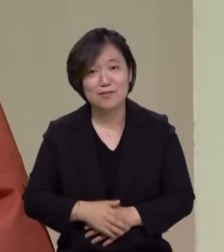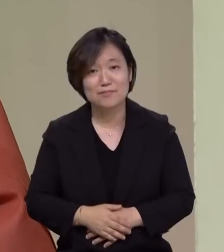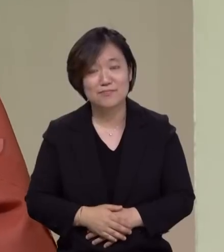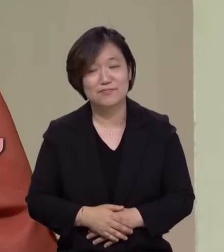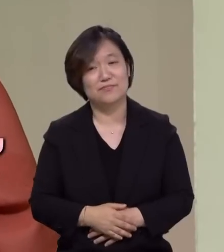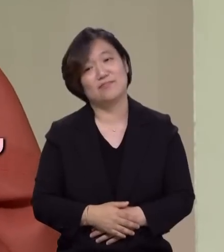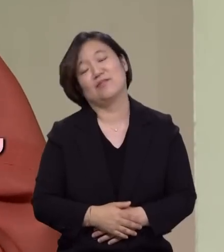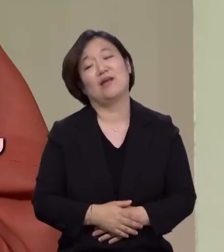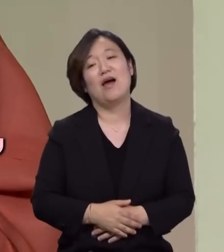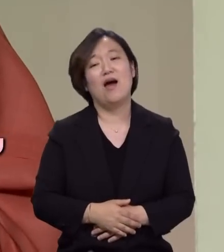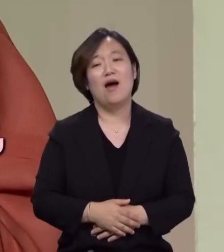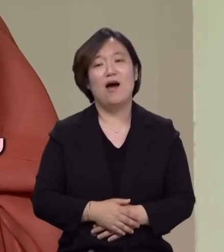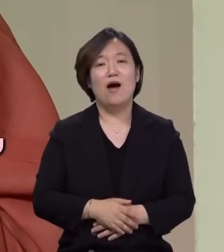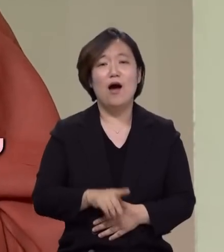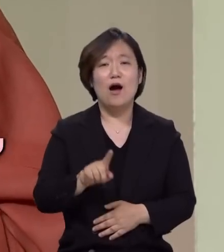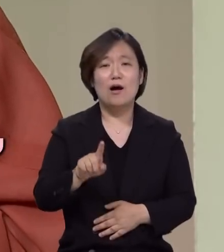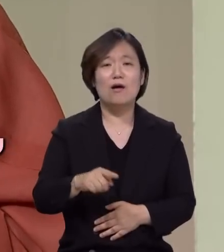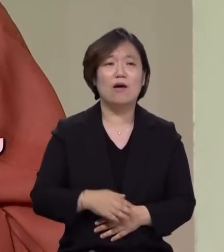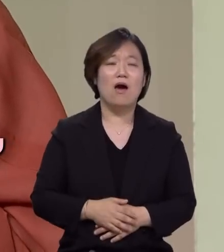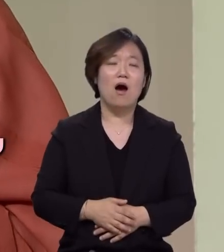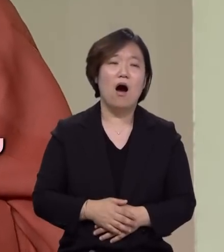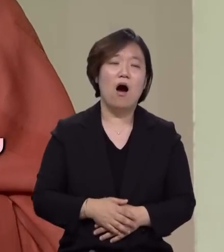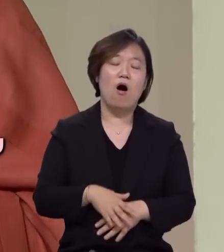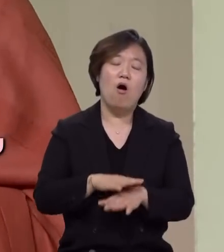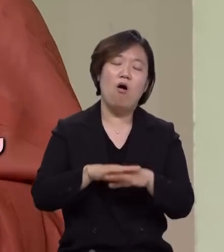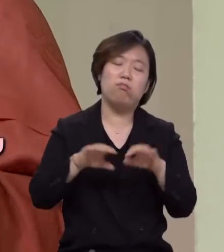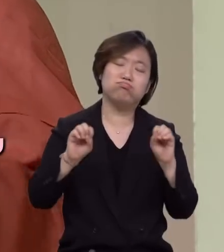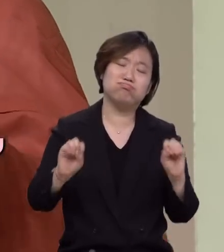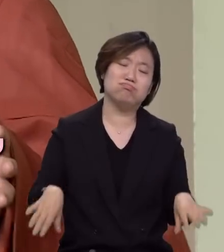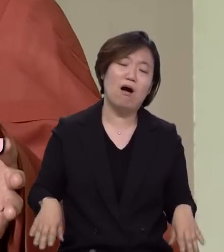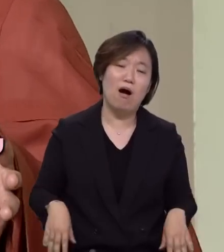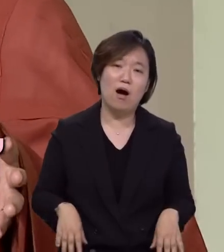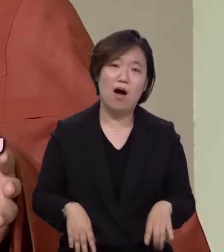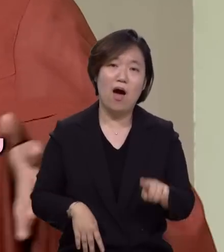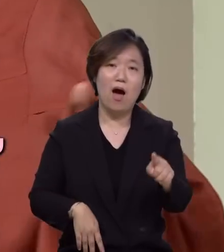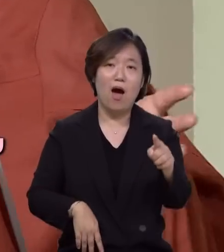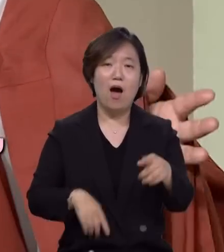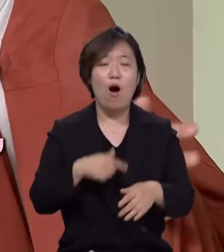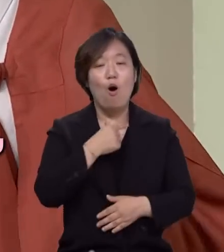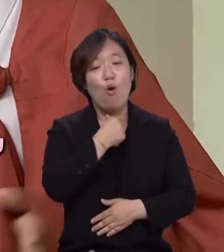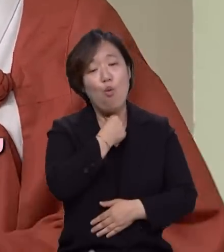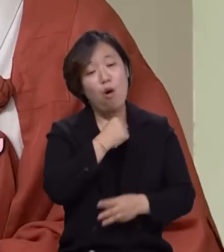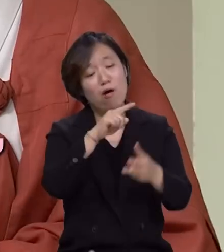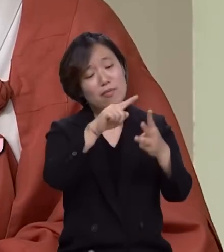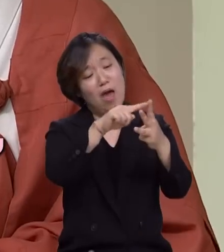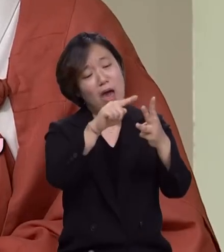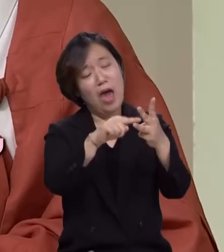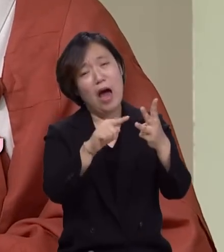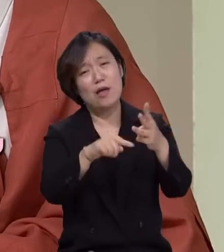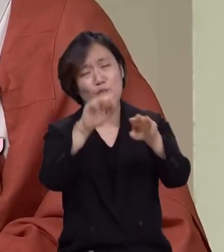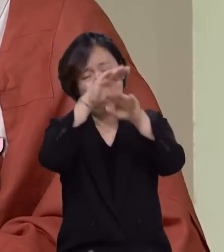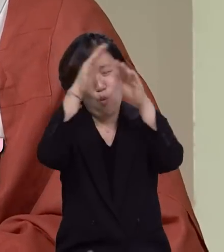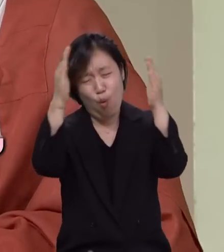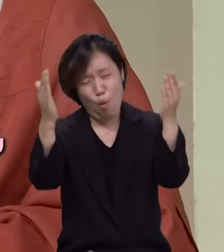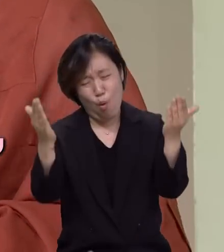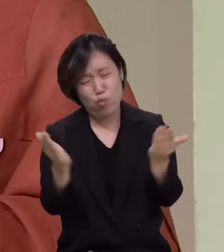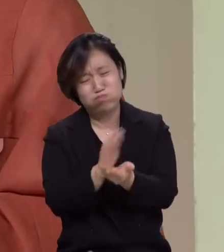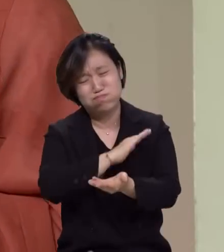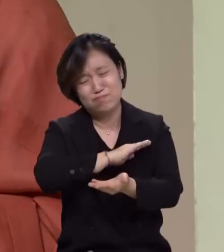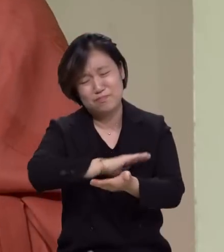합니다 그렇게 어이없이 소원 세 가지를 다 써버리고 말았다